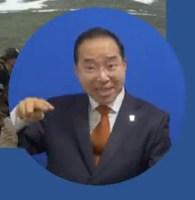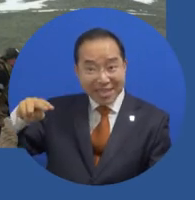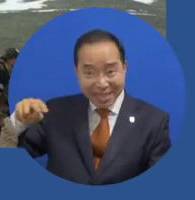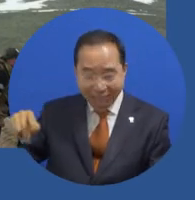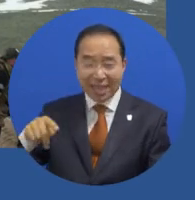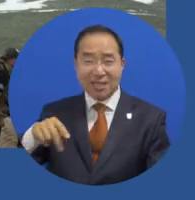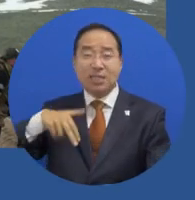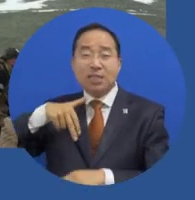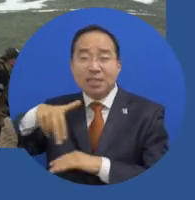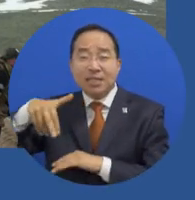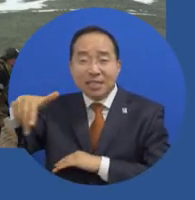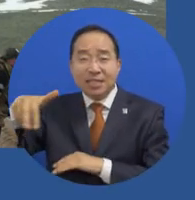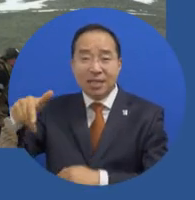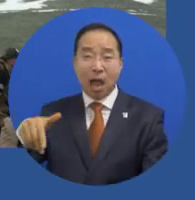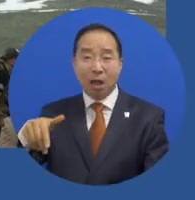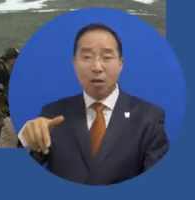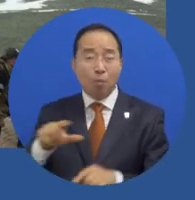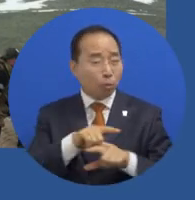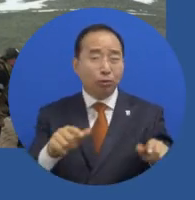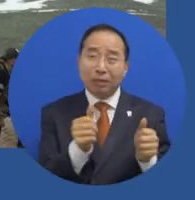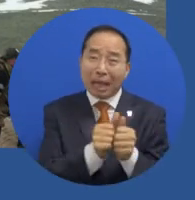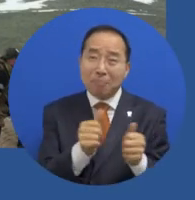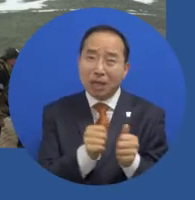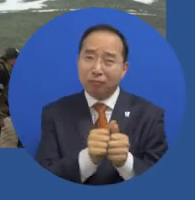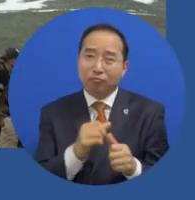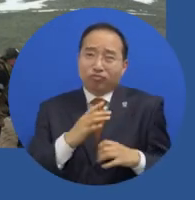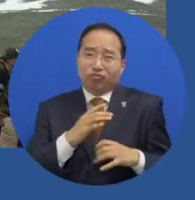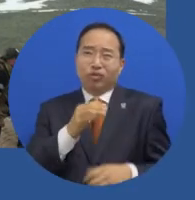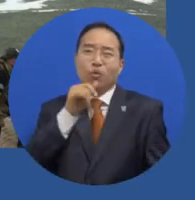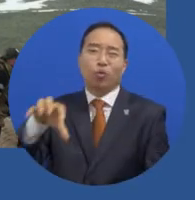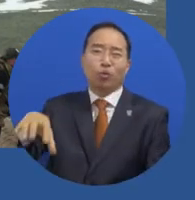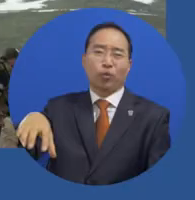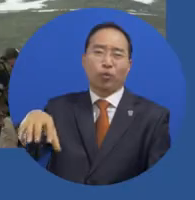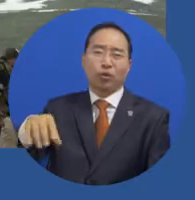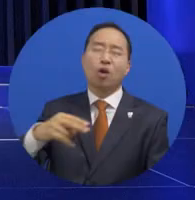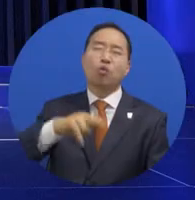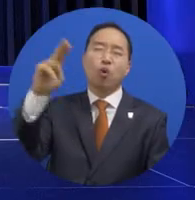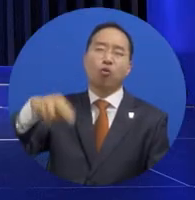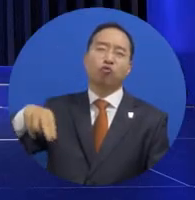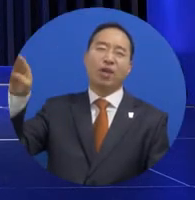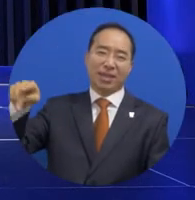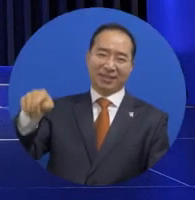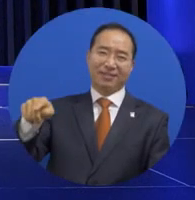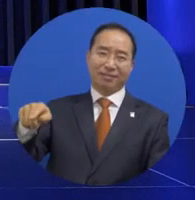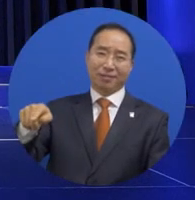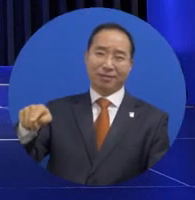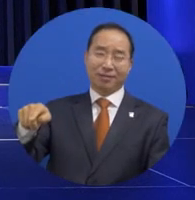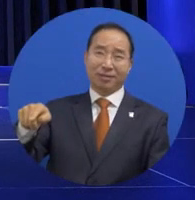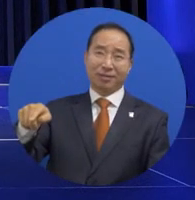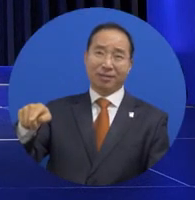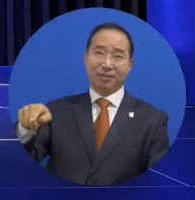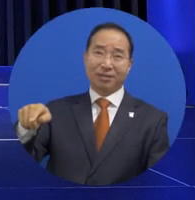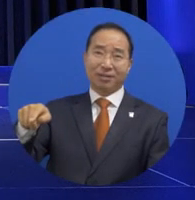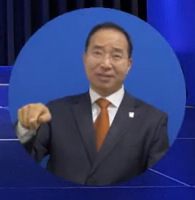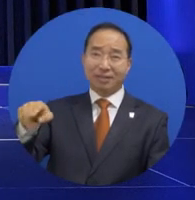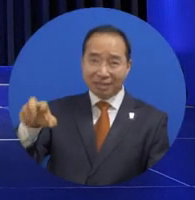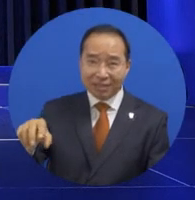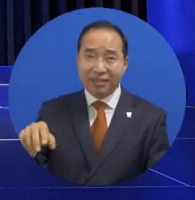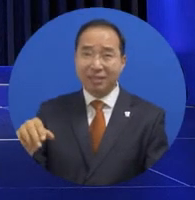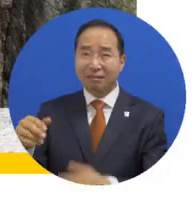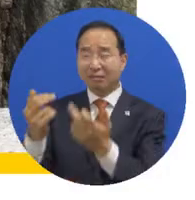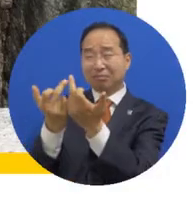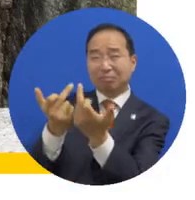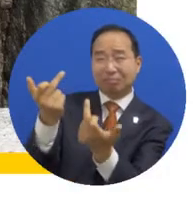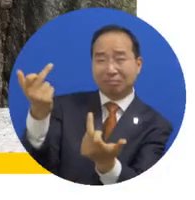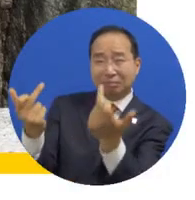합니다. 노르웨이 트레킹은 남자들도 좀 가기 어렵다고 하는 험한 지역인데요. 이렇게